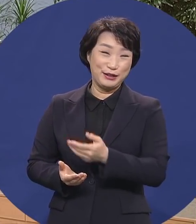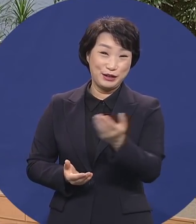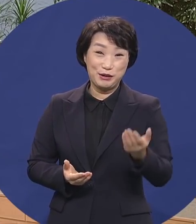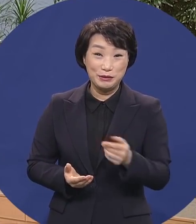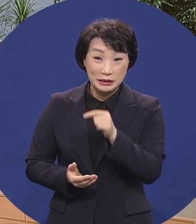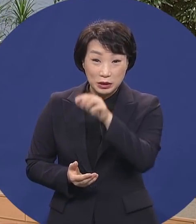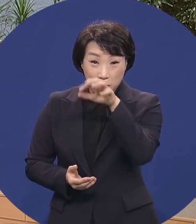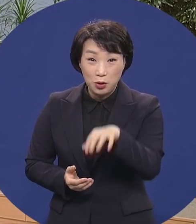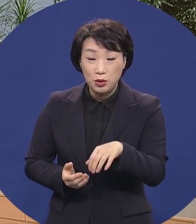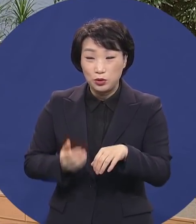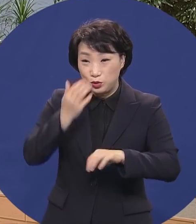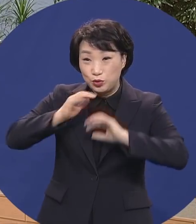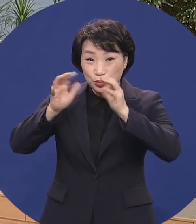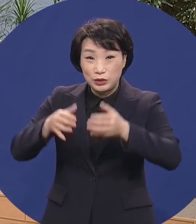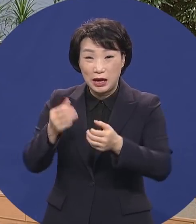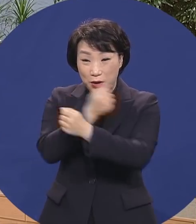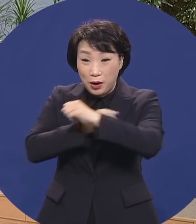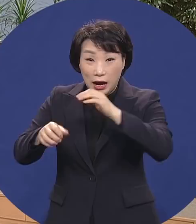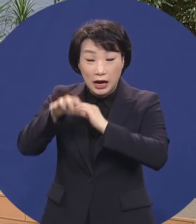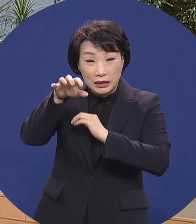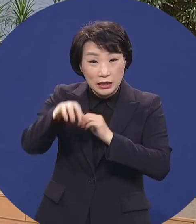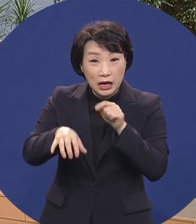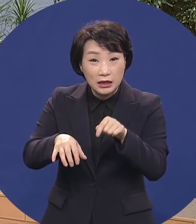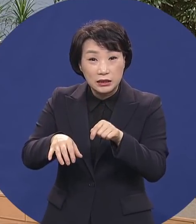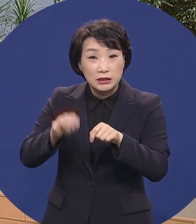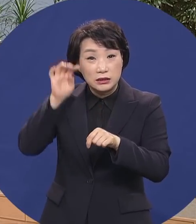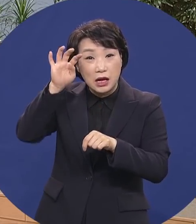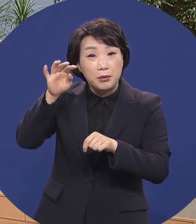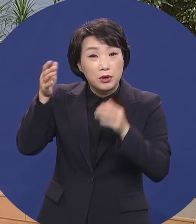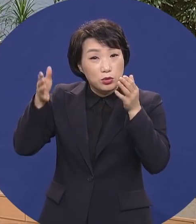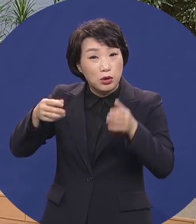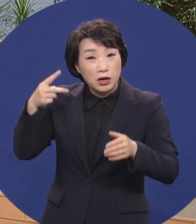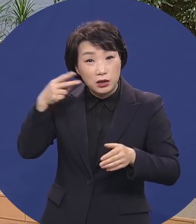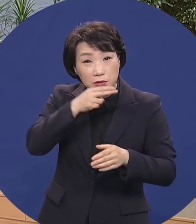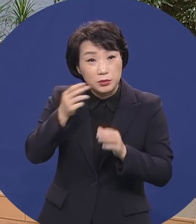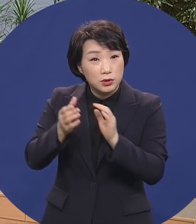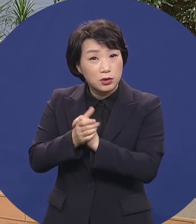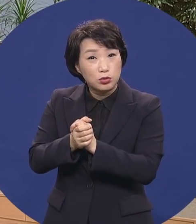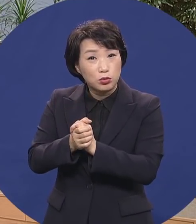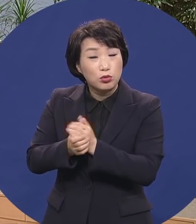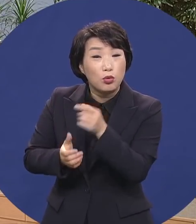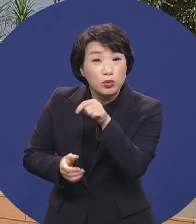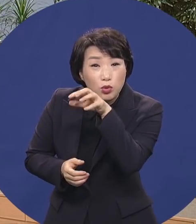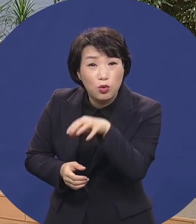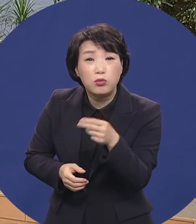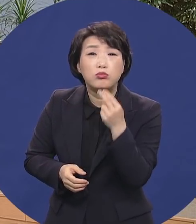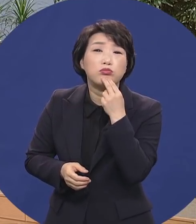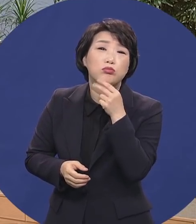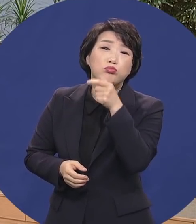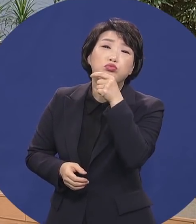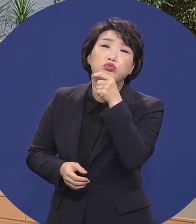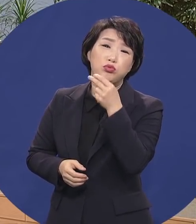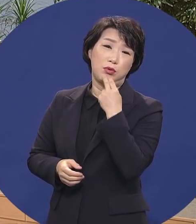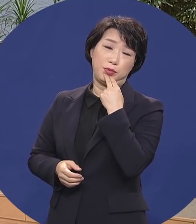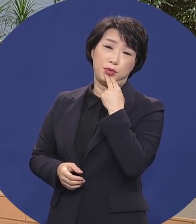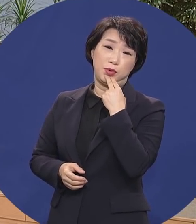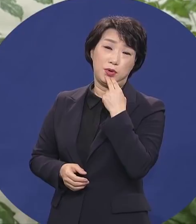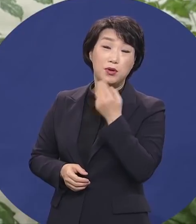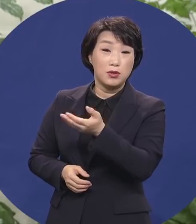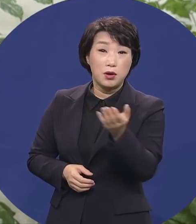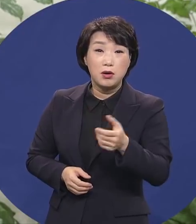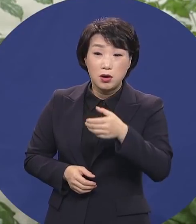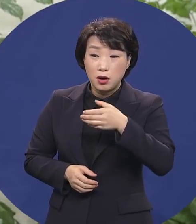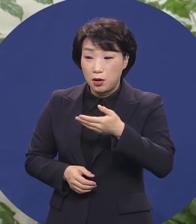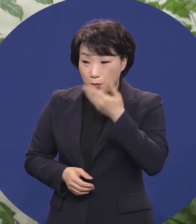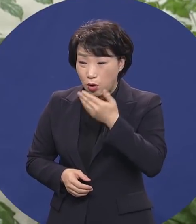광야에서 40일간 굶식했다고 하는 말은 광야는 물이 없는 곳이에요. 먹을